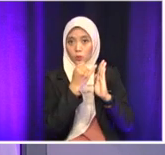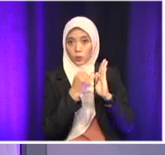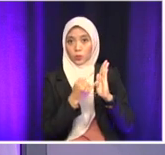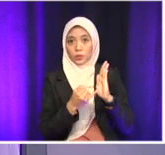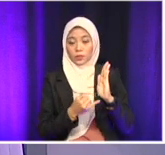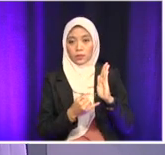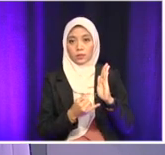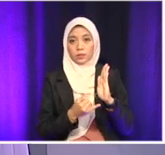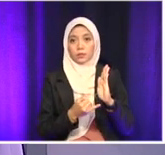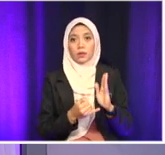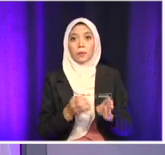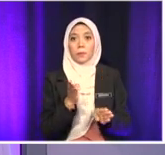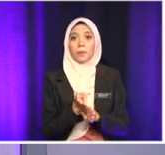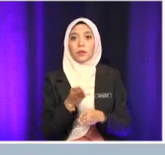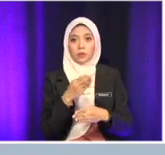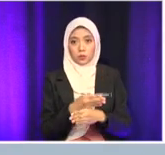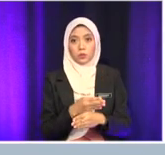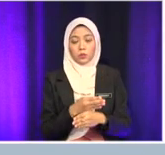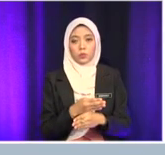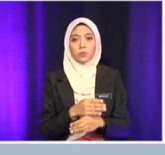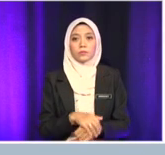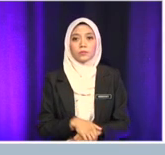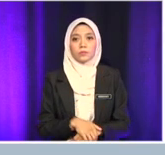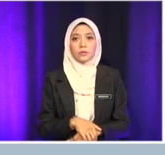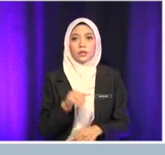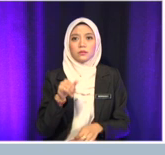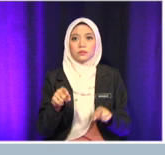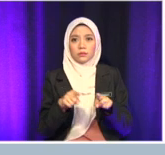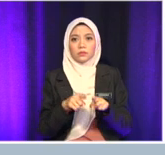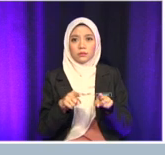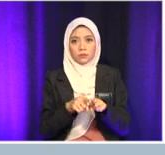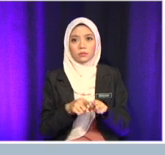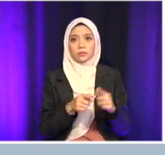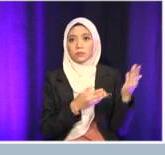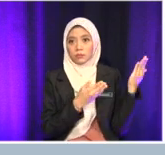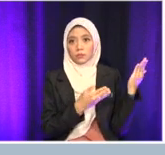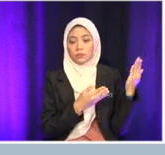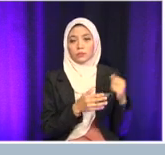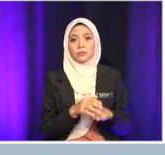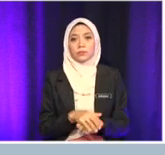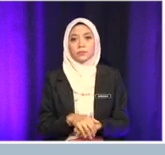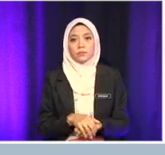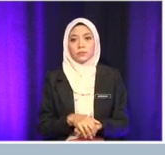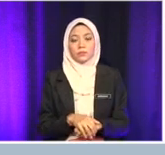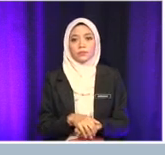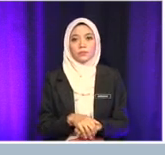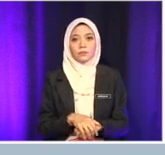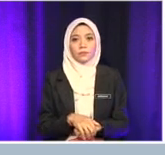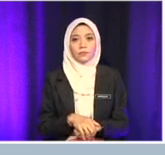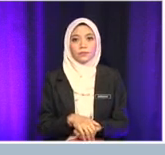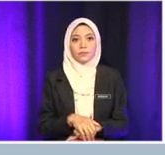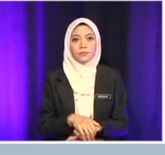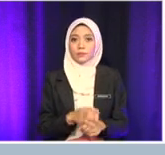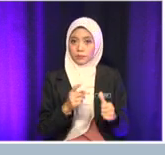dongakkan pada satah yang selalu dengan Ebi sebagaimana yang dilihat dari x oke